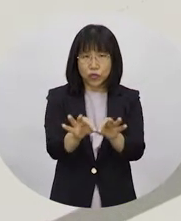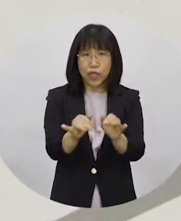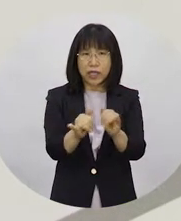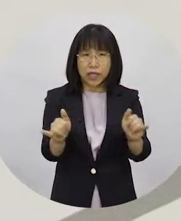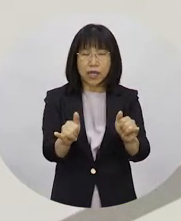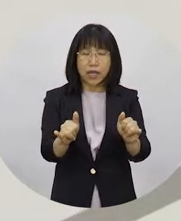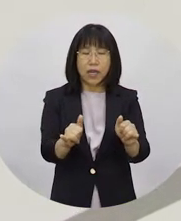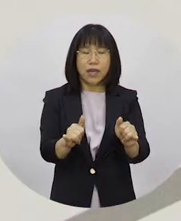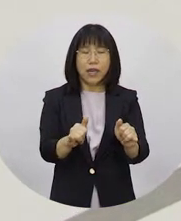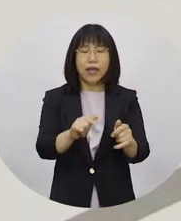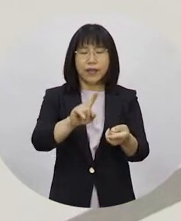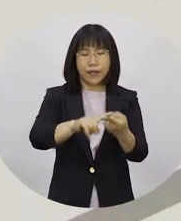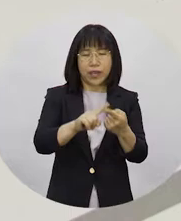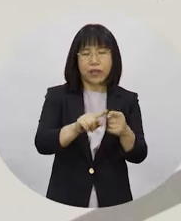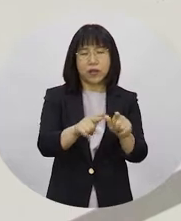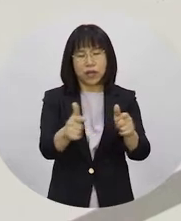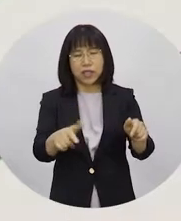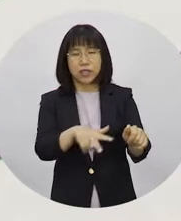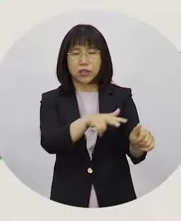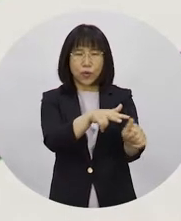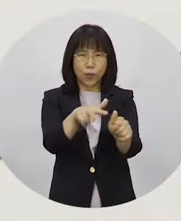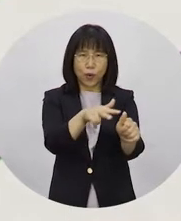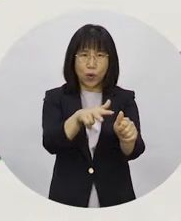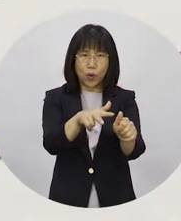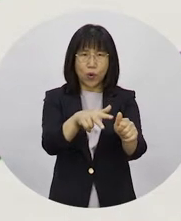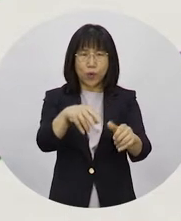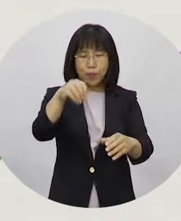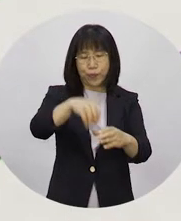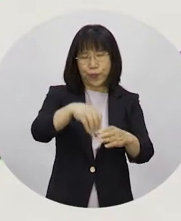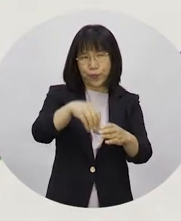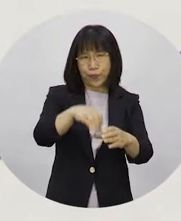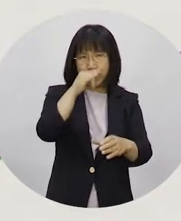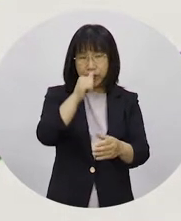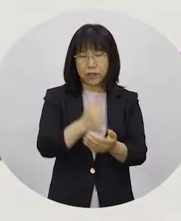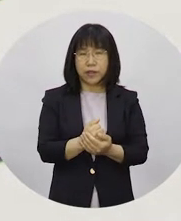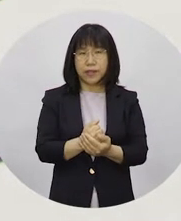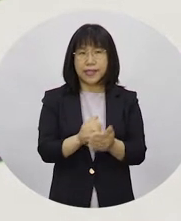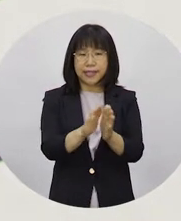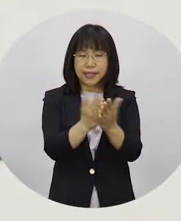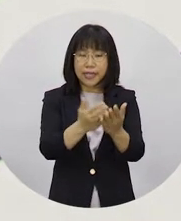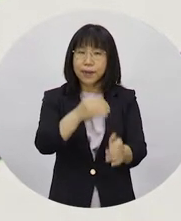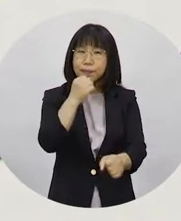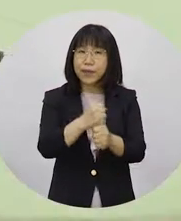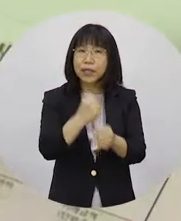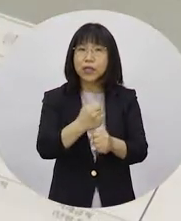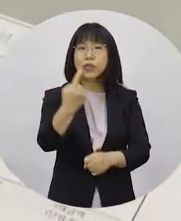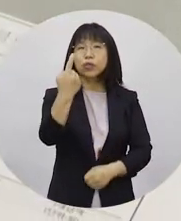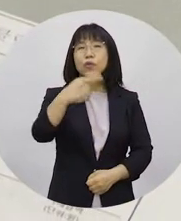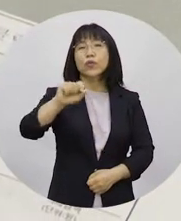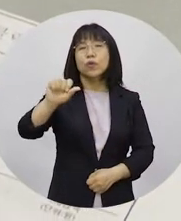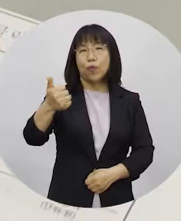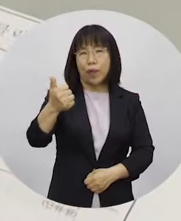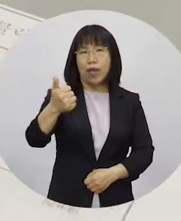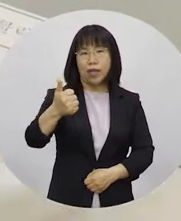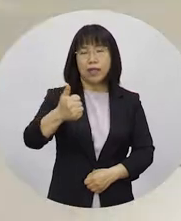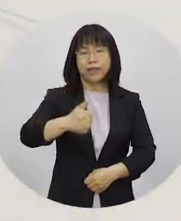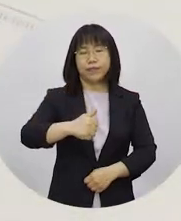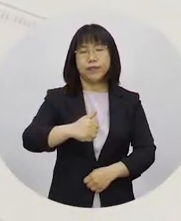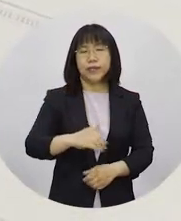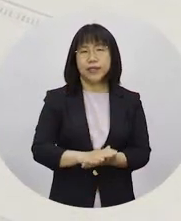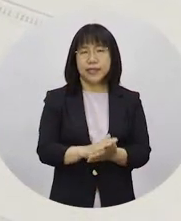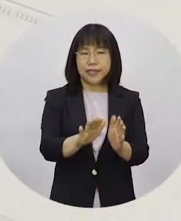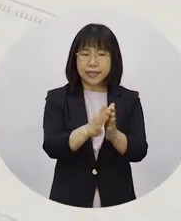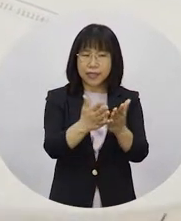제도와 공인중개사법 주요 내용 등 부동산 중개업 종사자가 알아야 할 각종 정보가 담겨 있습니다.